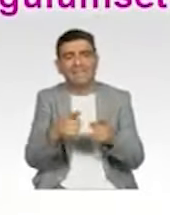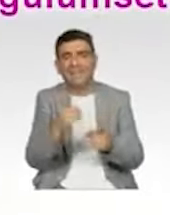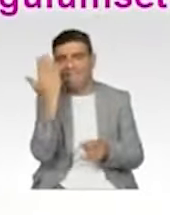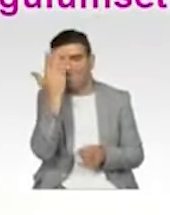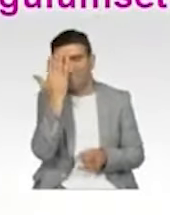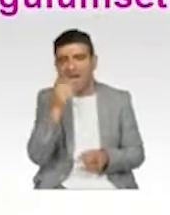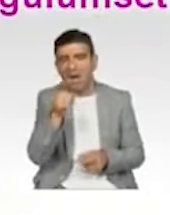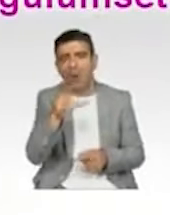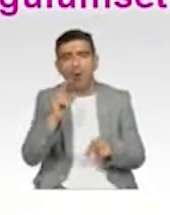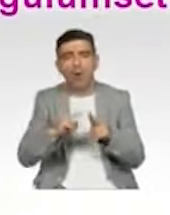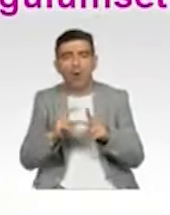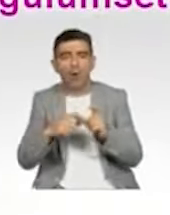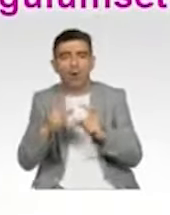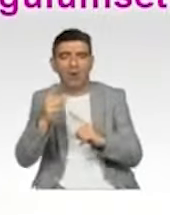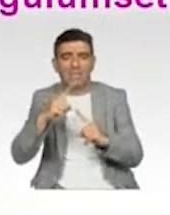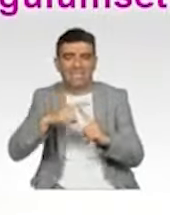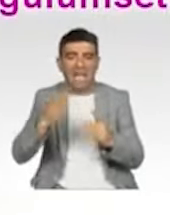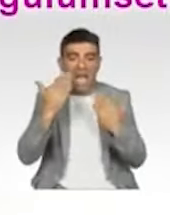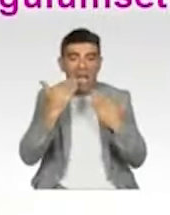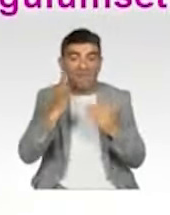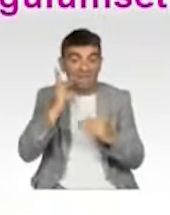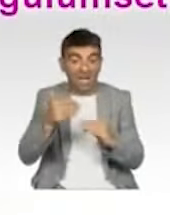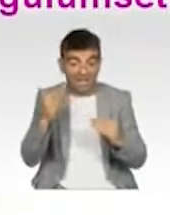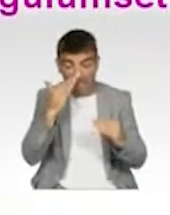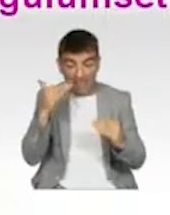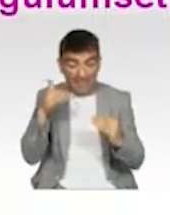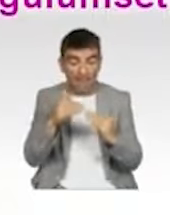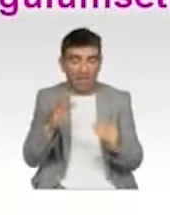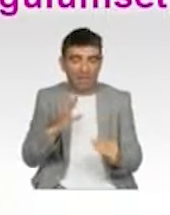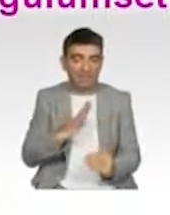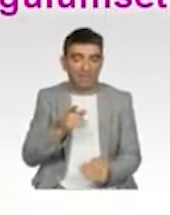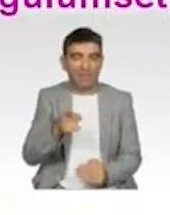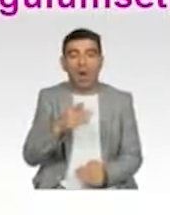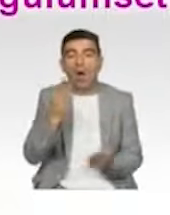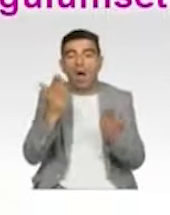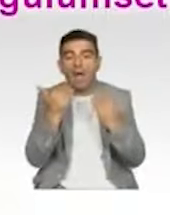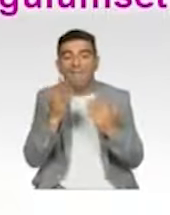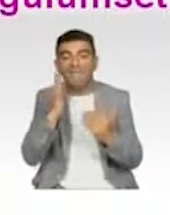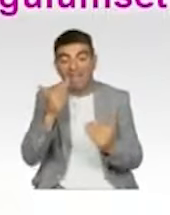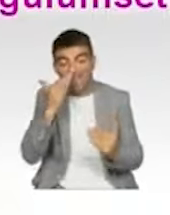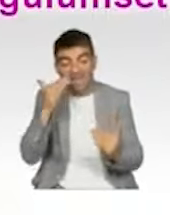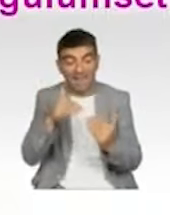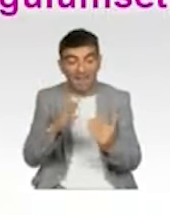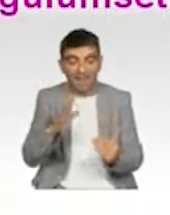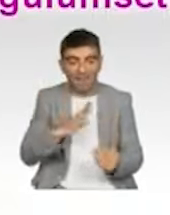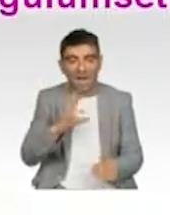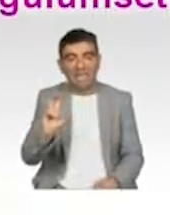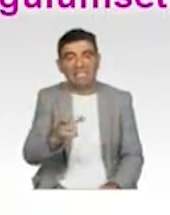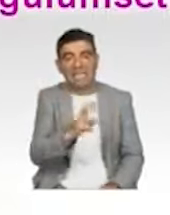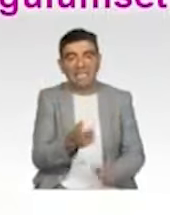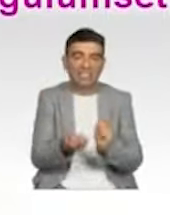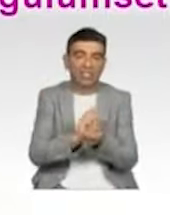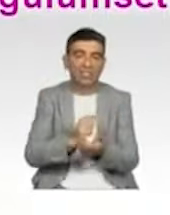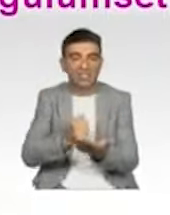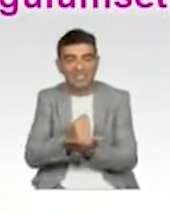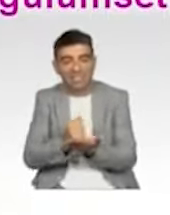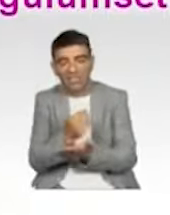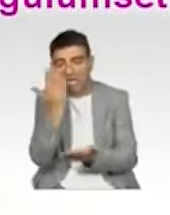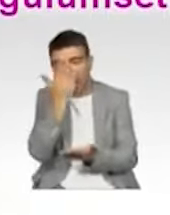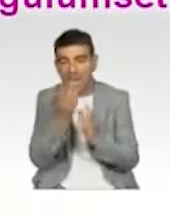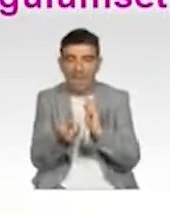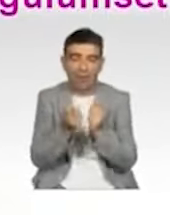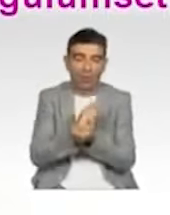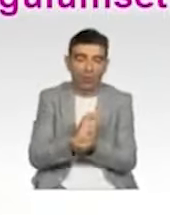biraz da oksitlenmiştir. Havaya biraz daha fazla temas etmiştir. Oksijene fazla temas ettiği için de rengi değişir. Yeşilden siyaha